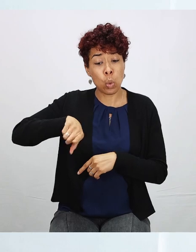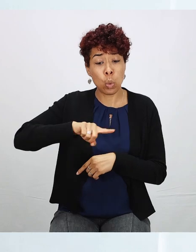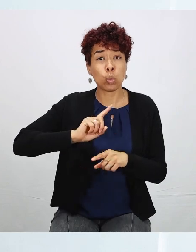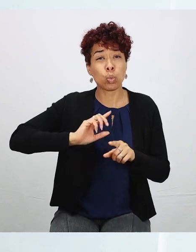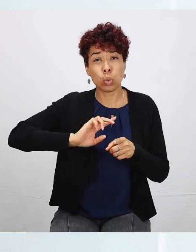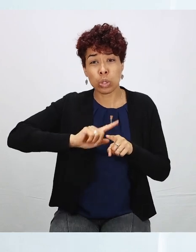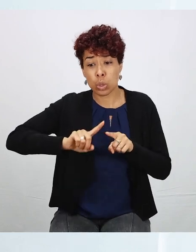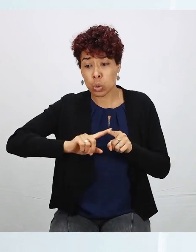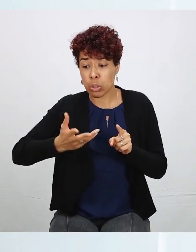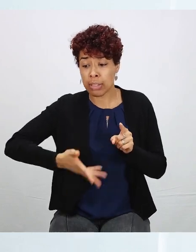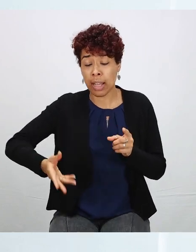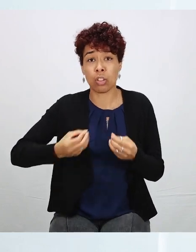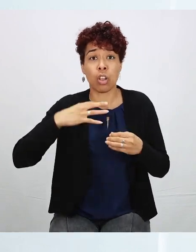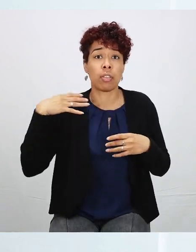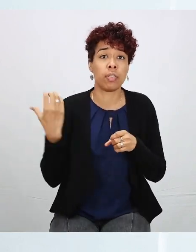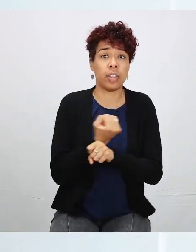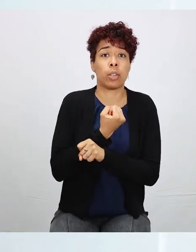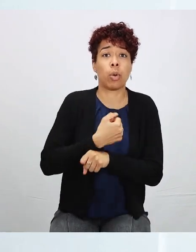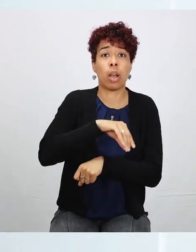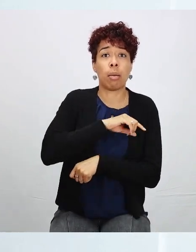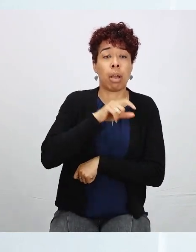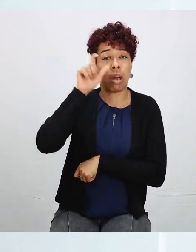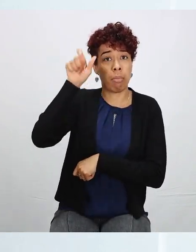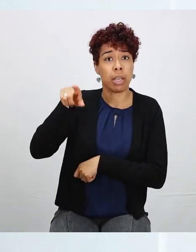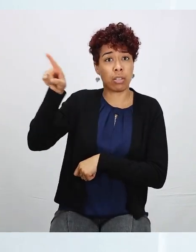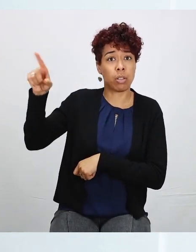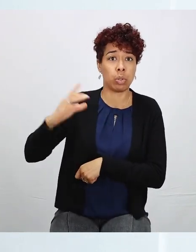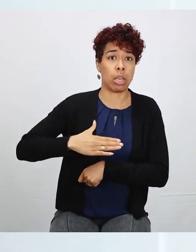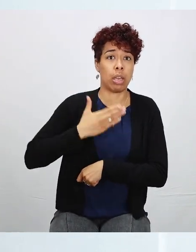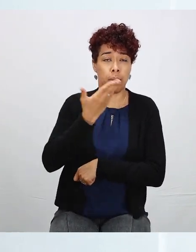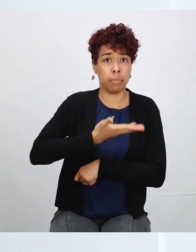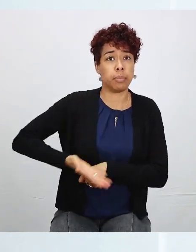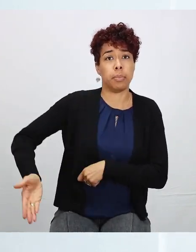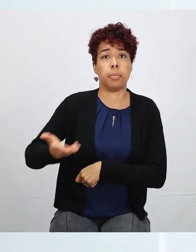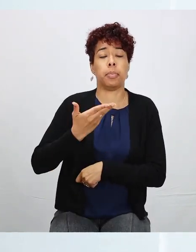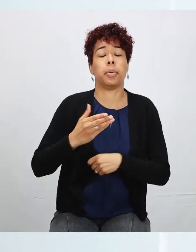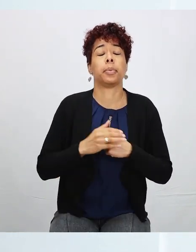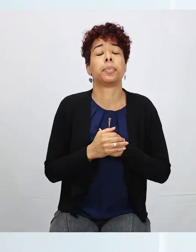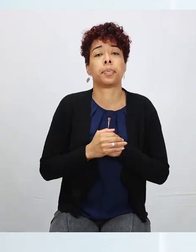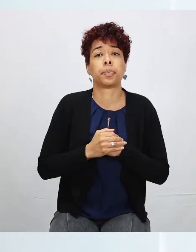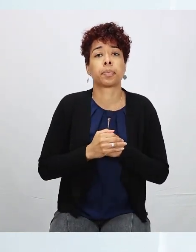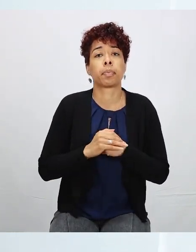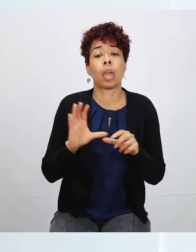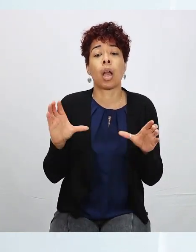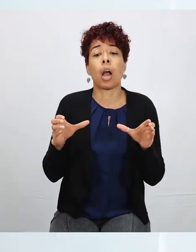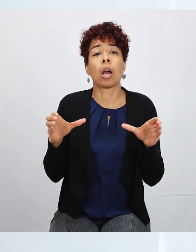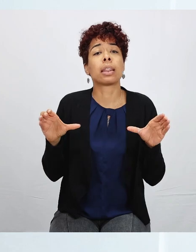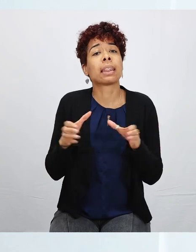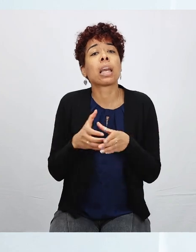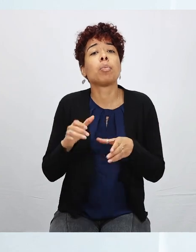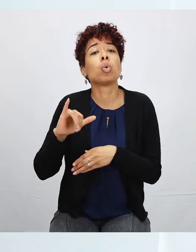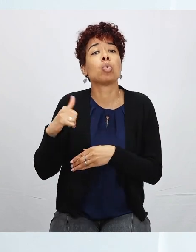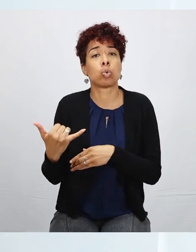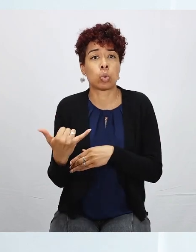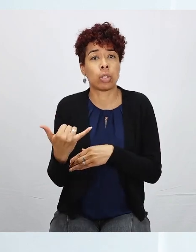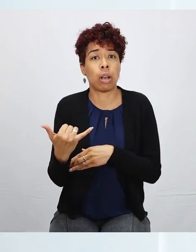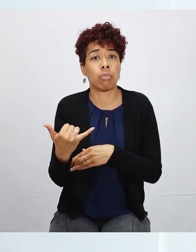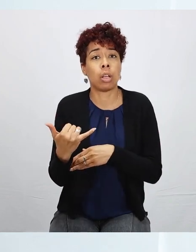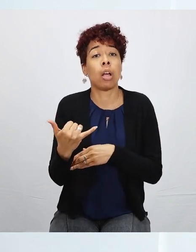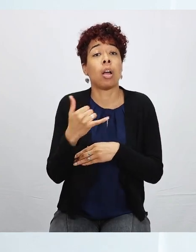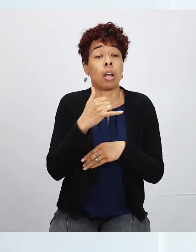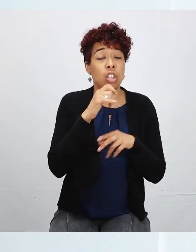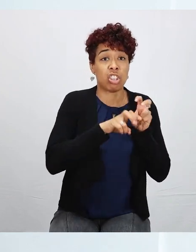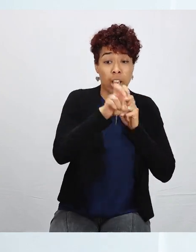aimés. » Alors ce que Jacob est en train de déclarer là, sur la tribu de Juda, c'est la même chose qui est déclarée